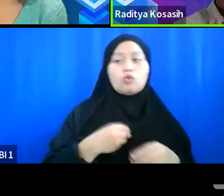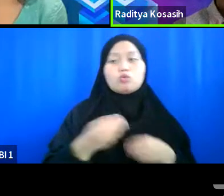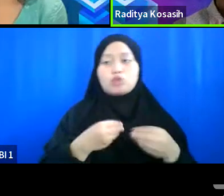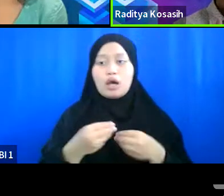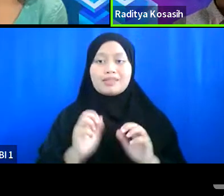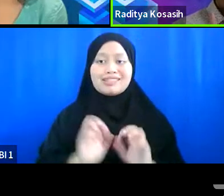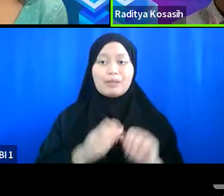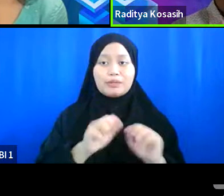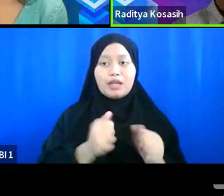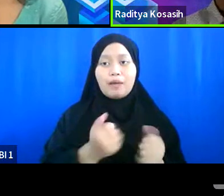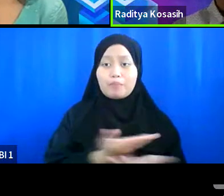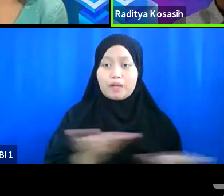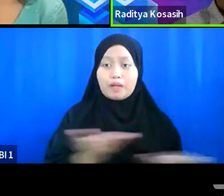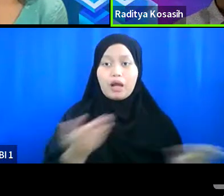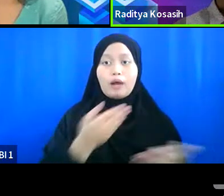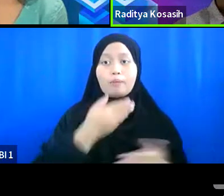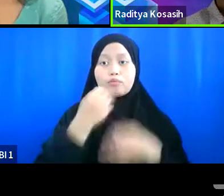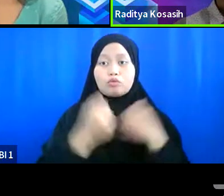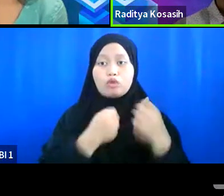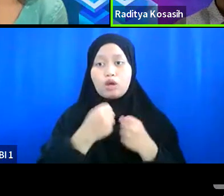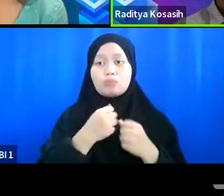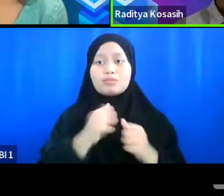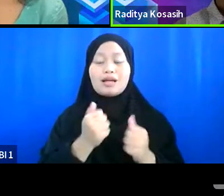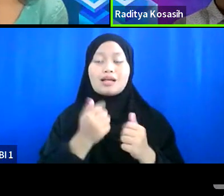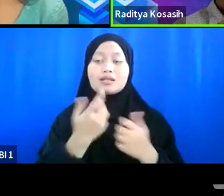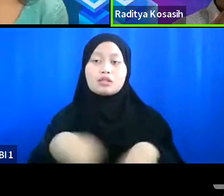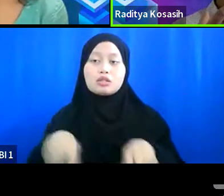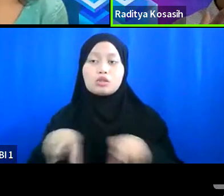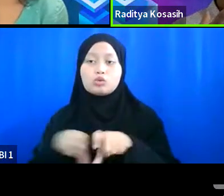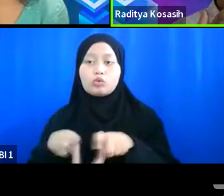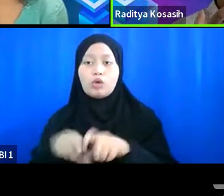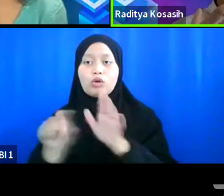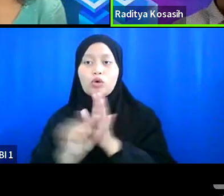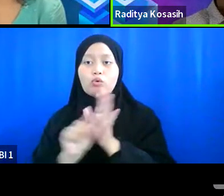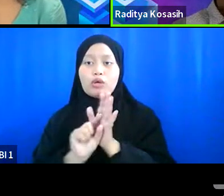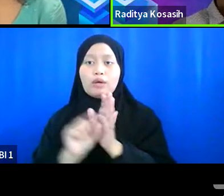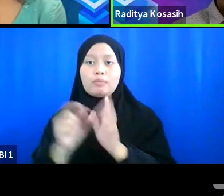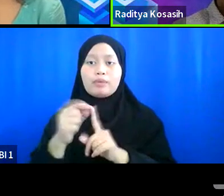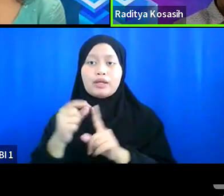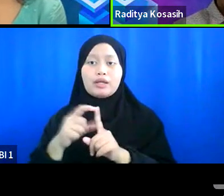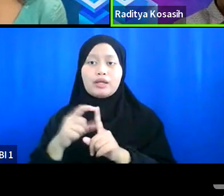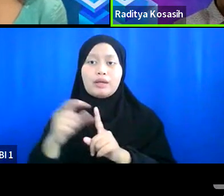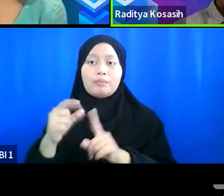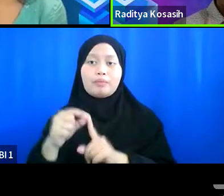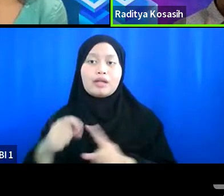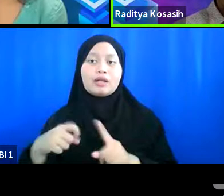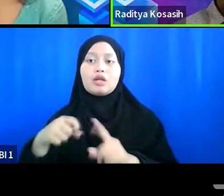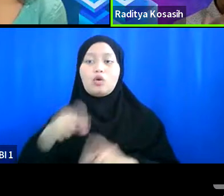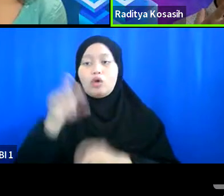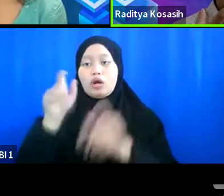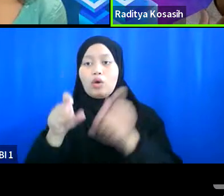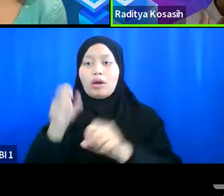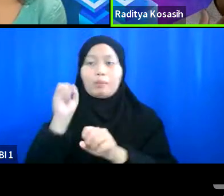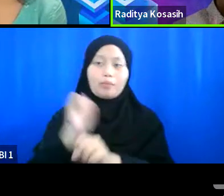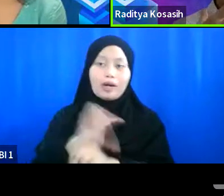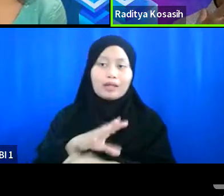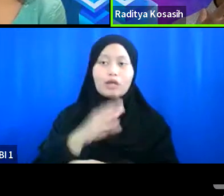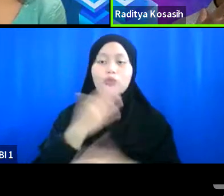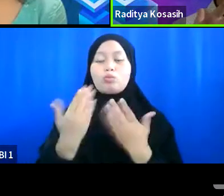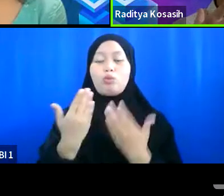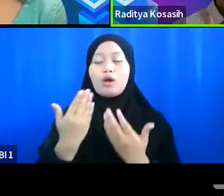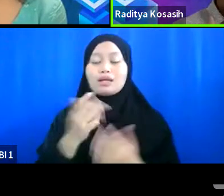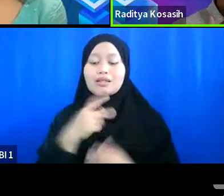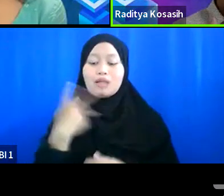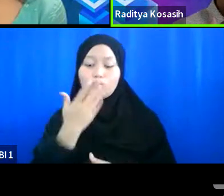mereka supaya mereka bisa komplain dengan undang-undang undang PDT ini nanti dari segi para praktisi Semoga nanti kita bisa memiliki acuan